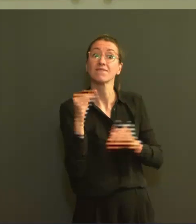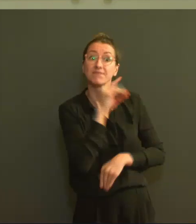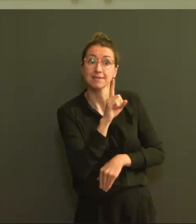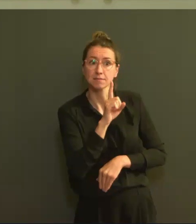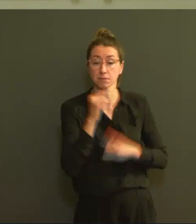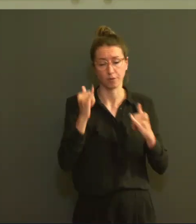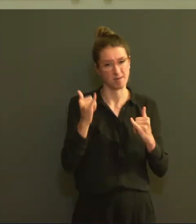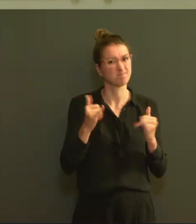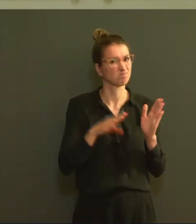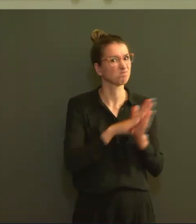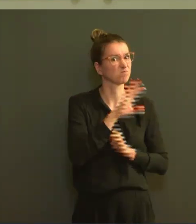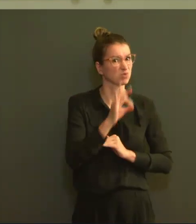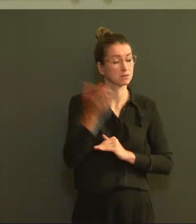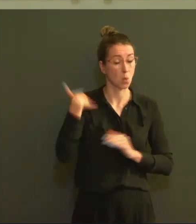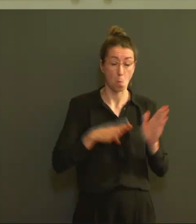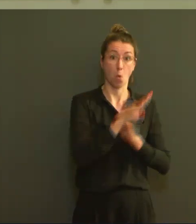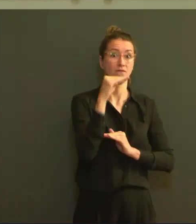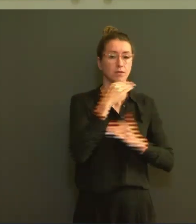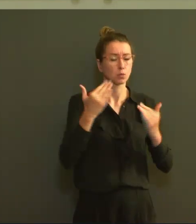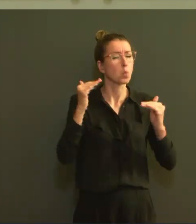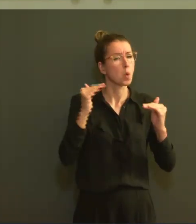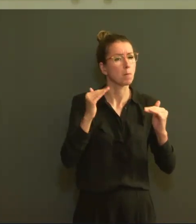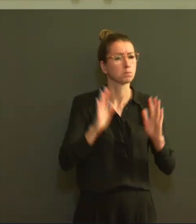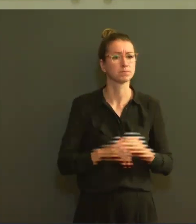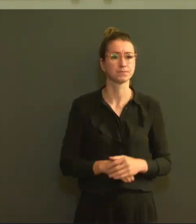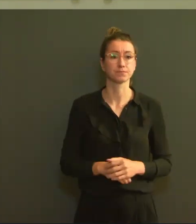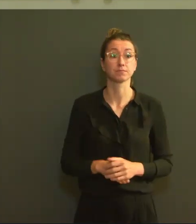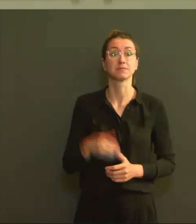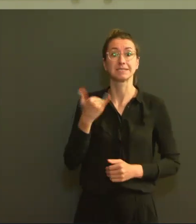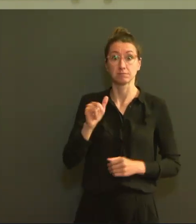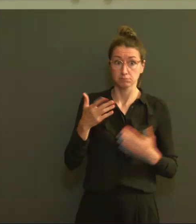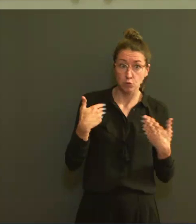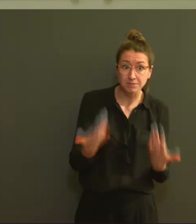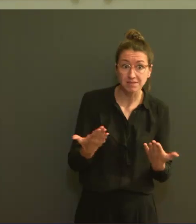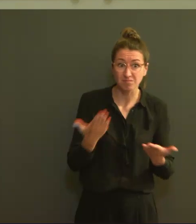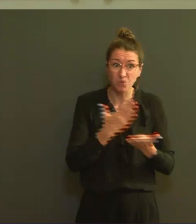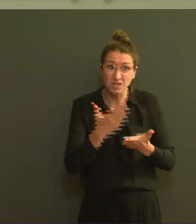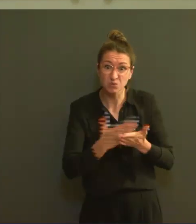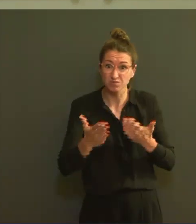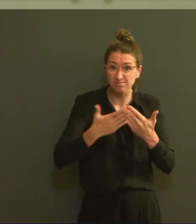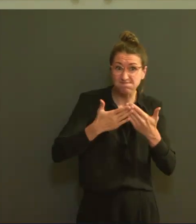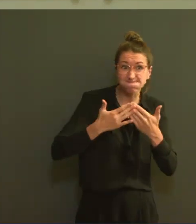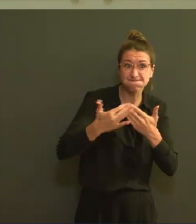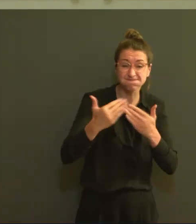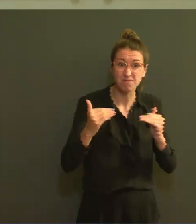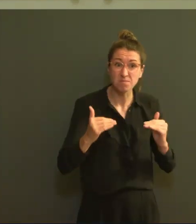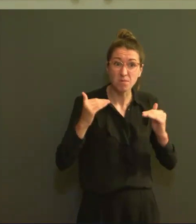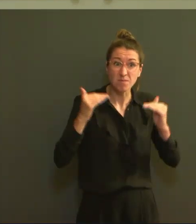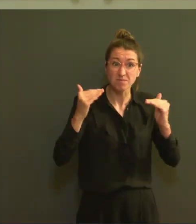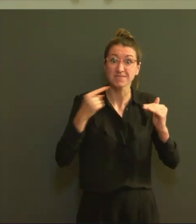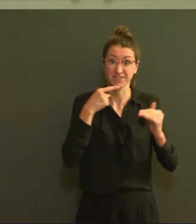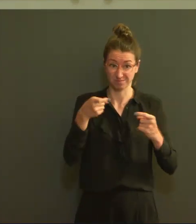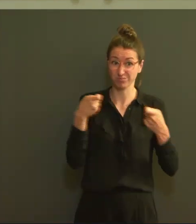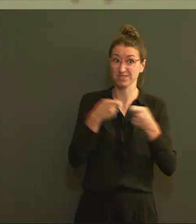On a pu calculer que si cette augmentation se poursuit, Bruxelles atteindra le niveau actuel des infections dans la province d'Anvers